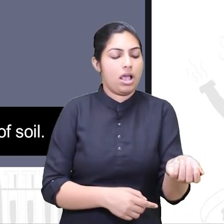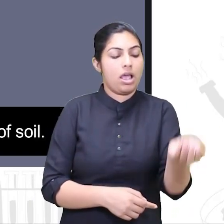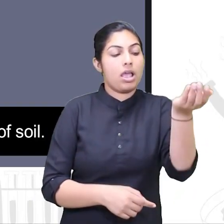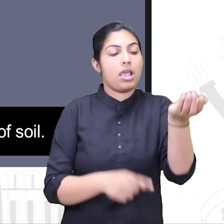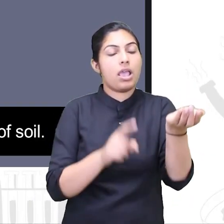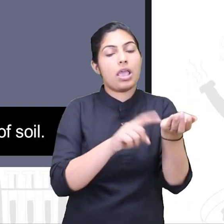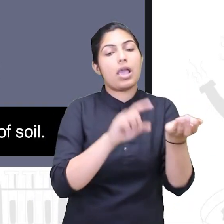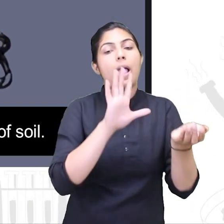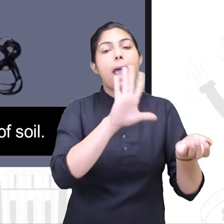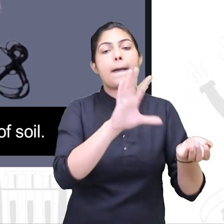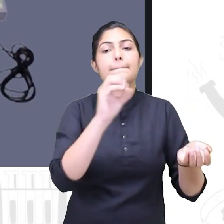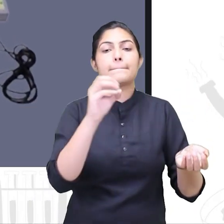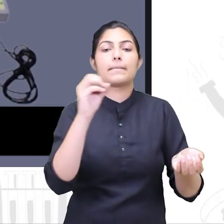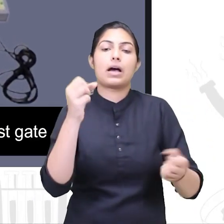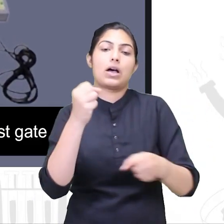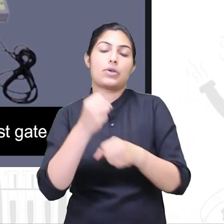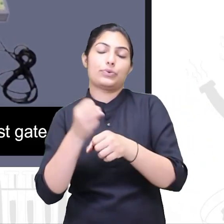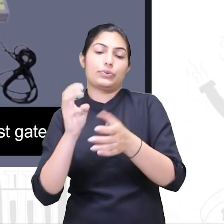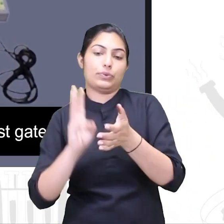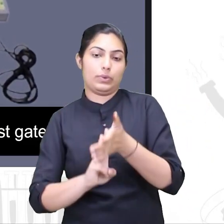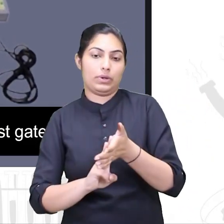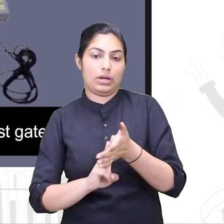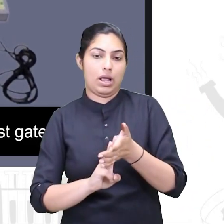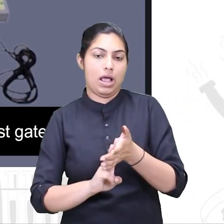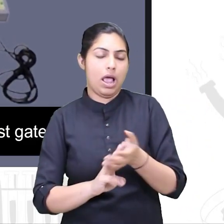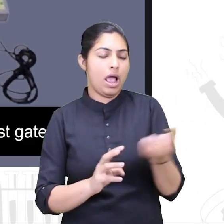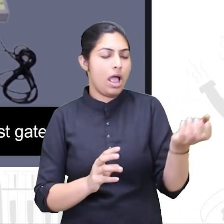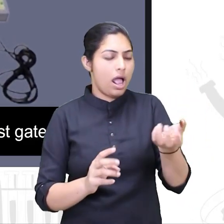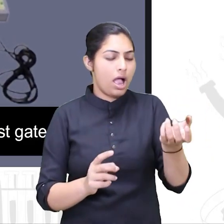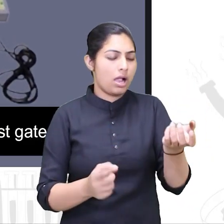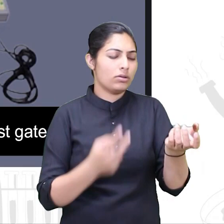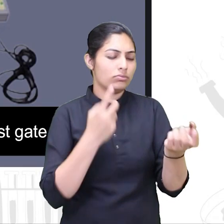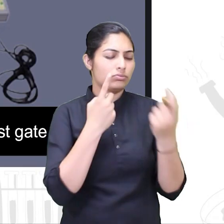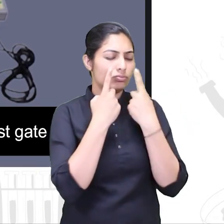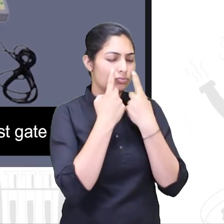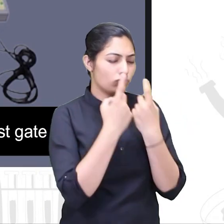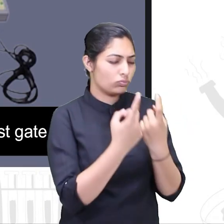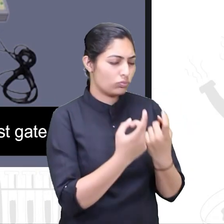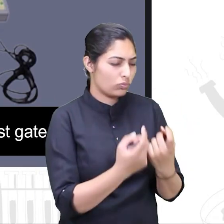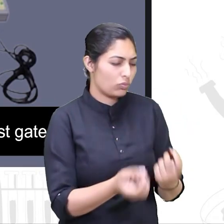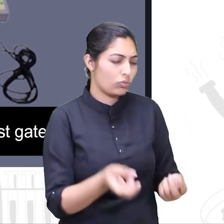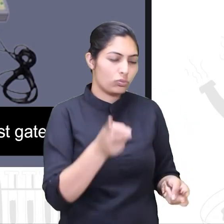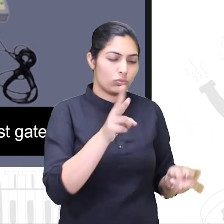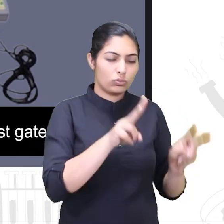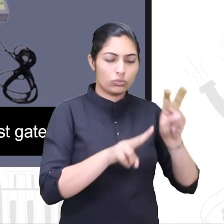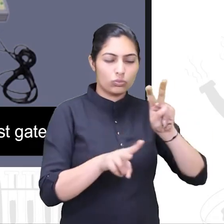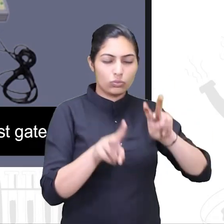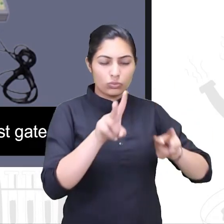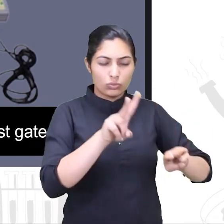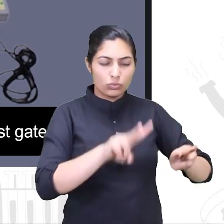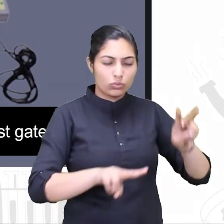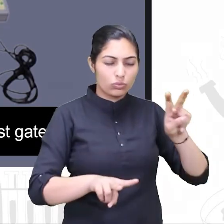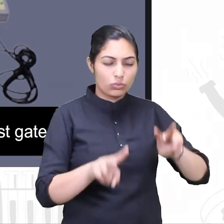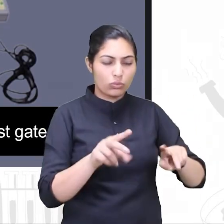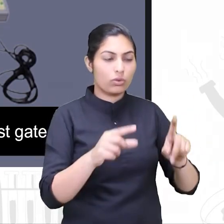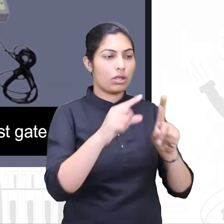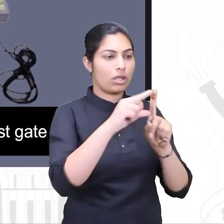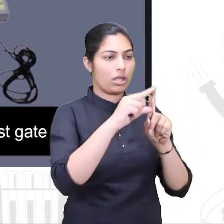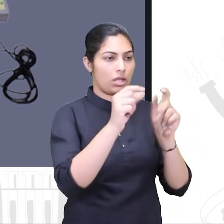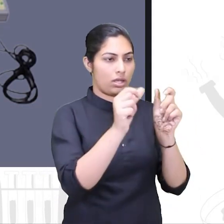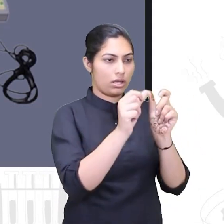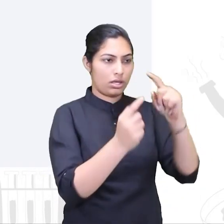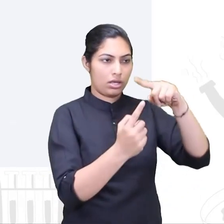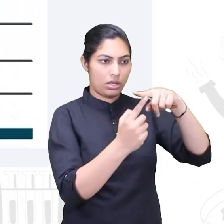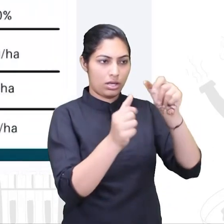ग्राम मिट्टी न रह जाए। इसके बाद इस नमूने का परीक्षण डिजिटल सॉइल टेस्ट गेट से किया